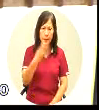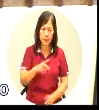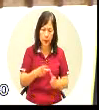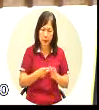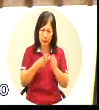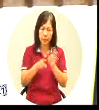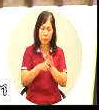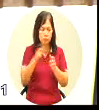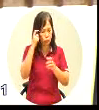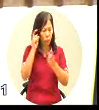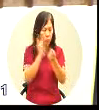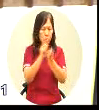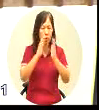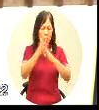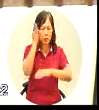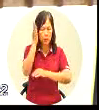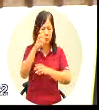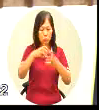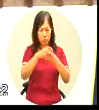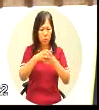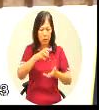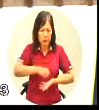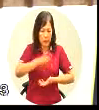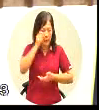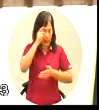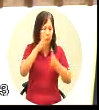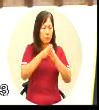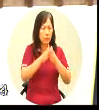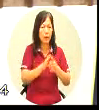市府团队提醒一下哈，